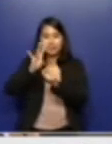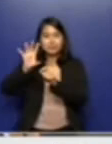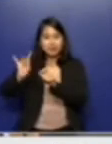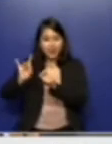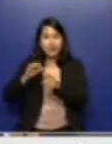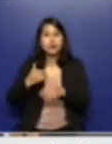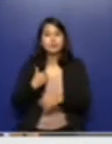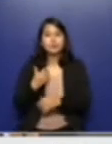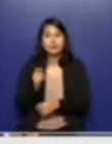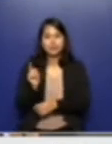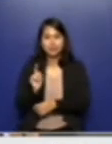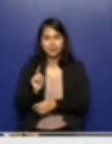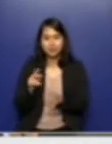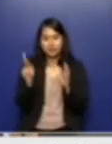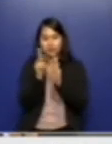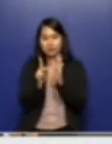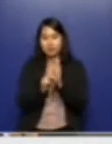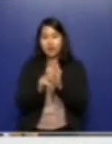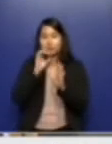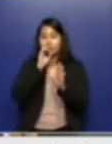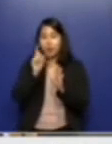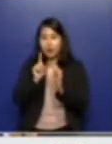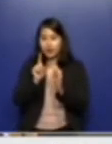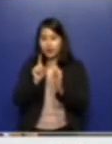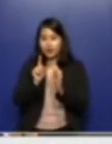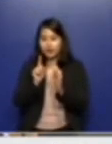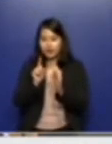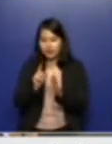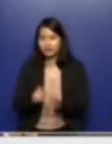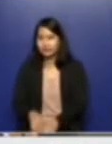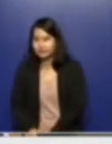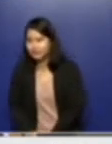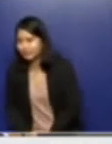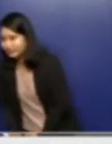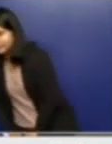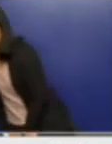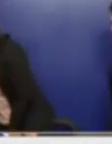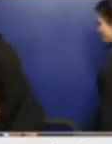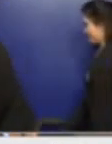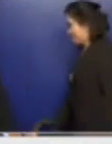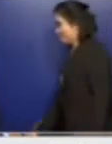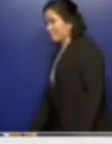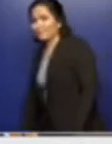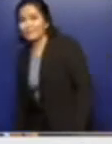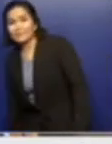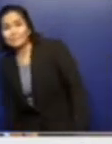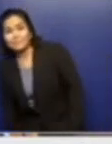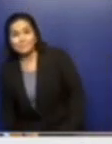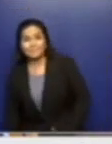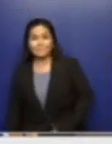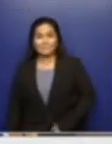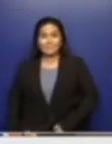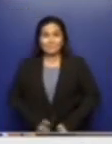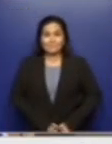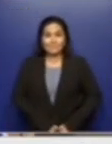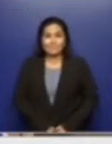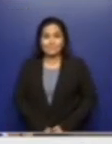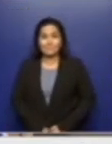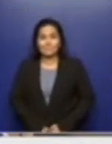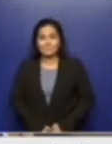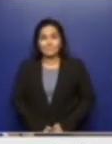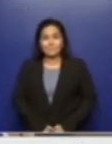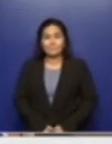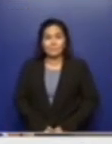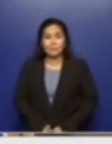ดยกฎหมายเนี่ยนะฮะลดการจัดหักค่าใช้จ่ายเป็นการเหมาจาก85